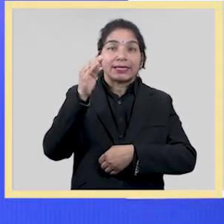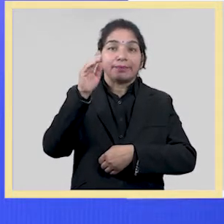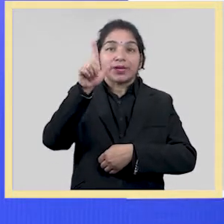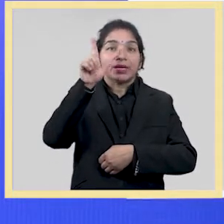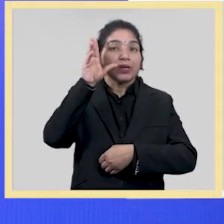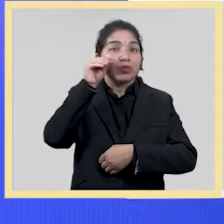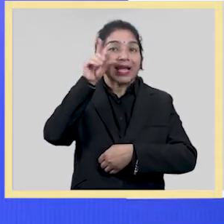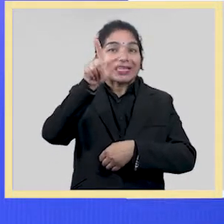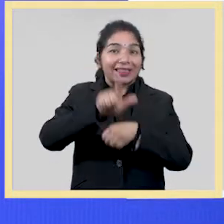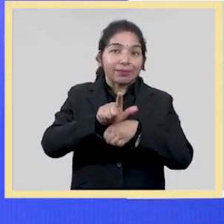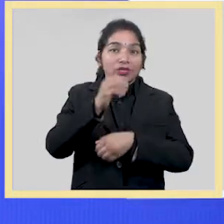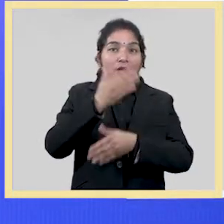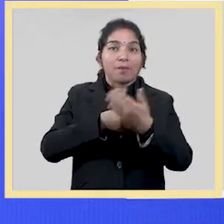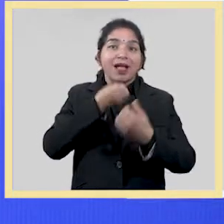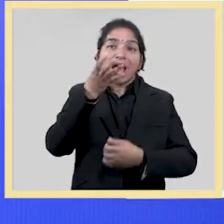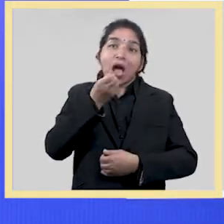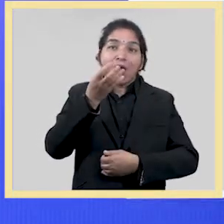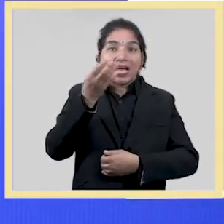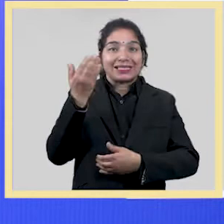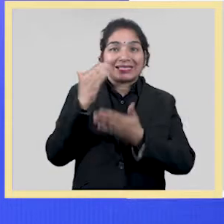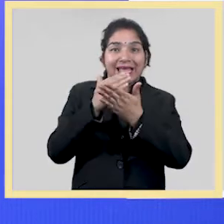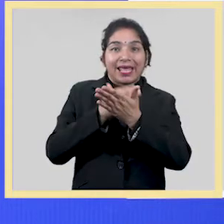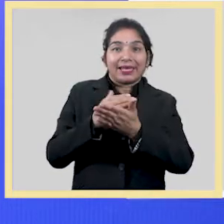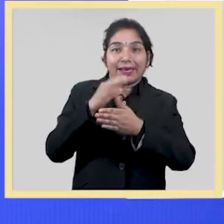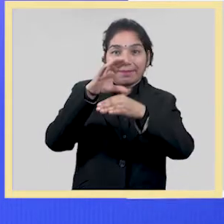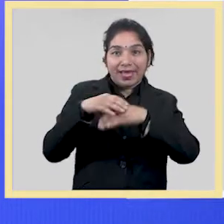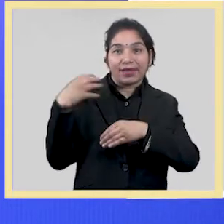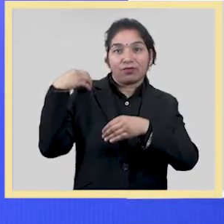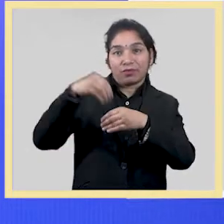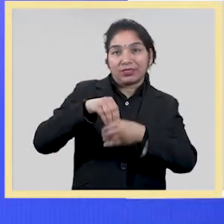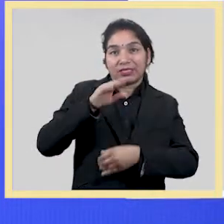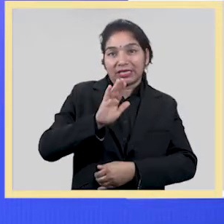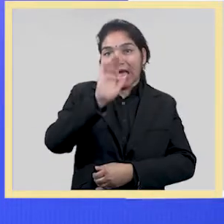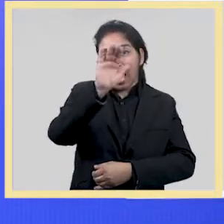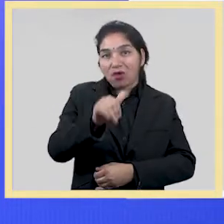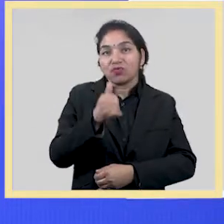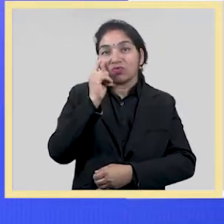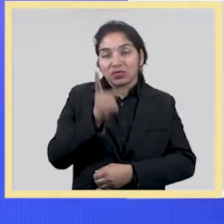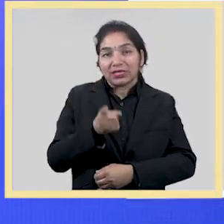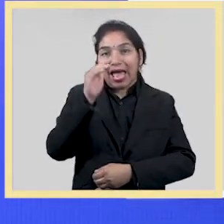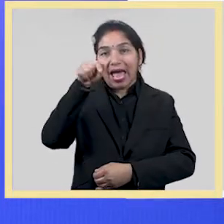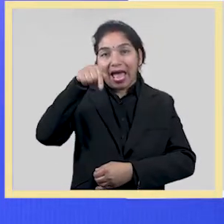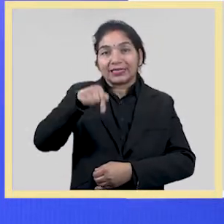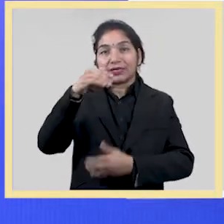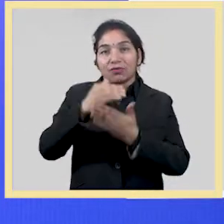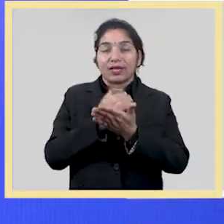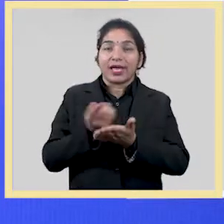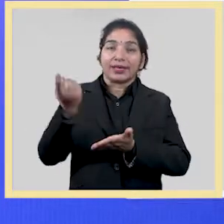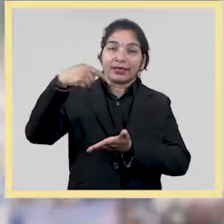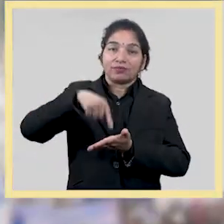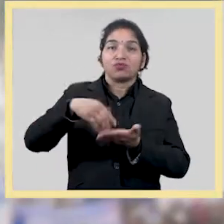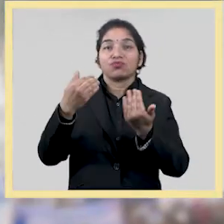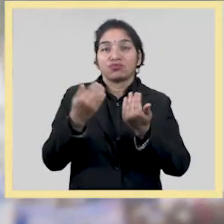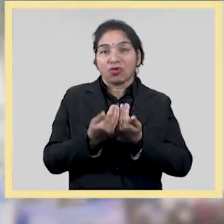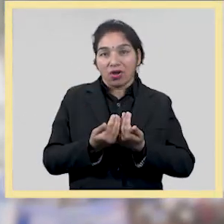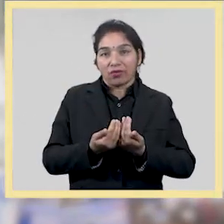कार्यक्रम अपाङ्गता आवाज लिएर उपस्थित भएका छौँ। आउनुहोस् आजको कार्यक्रम सुरु